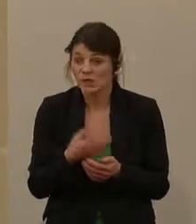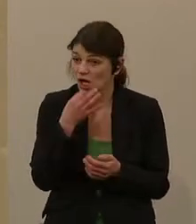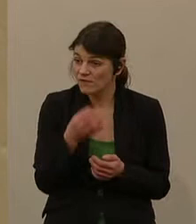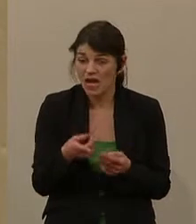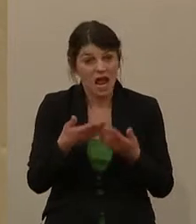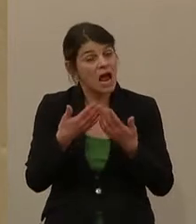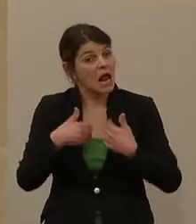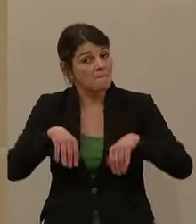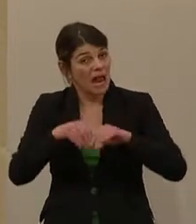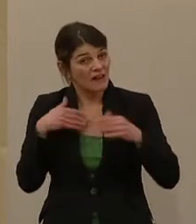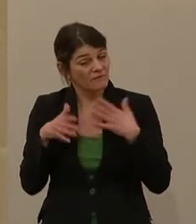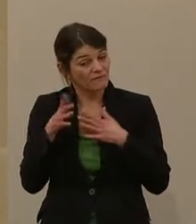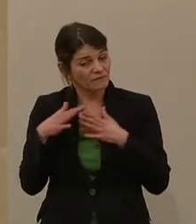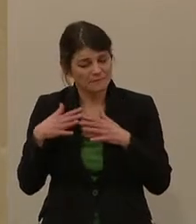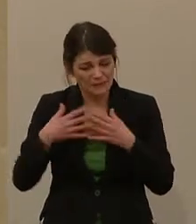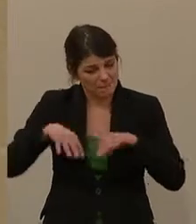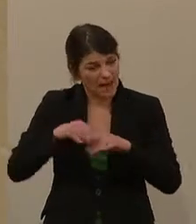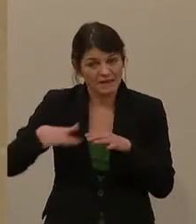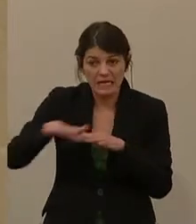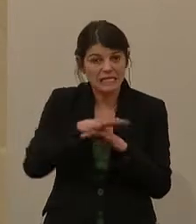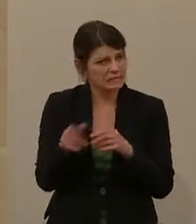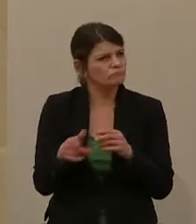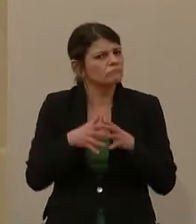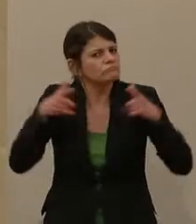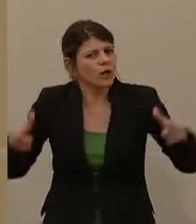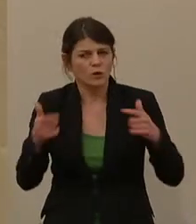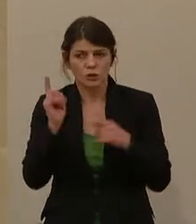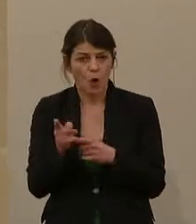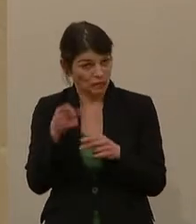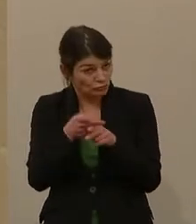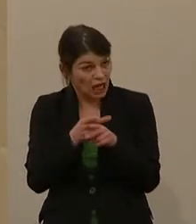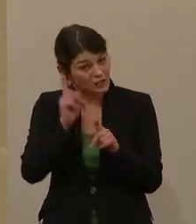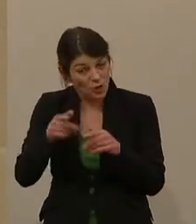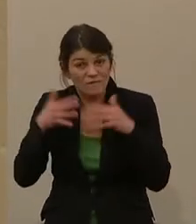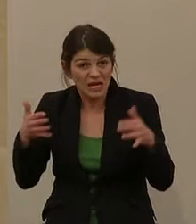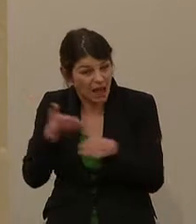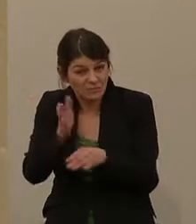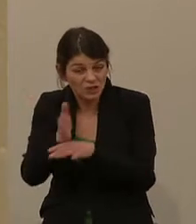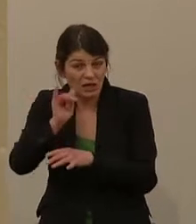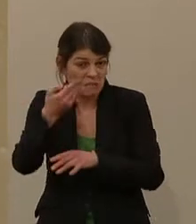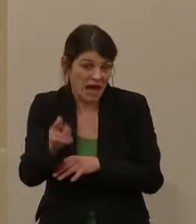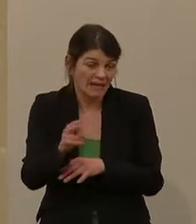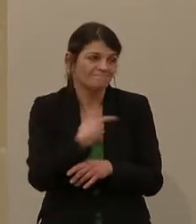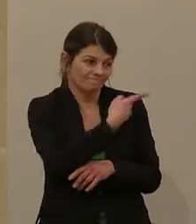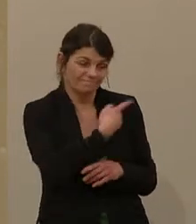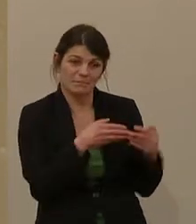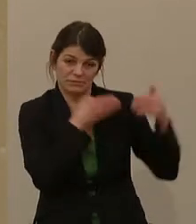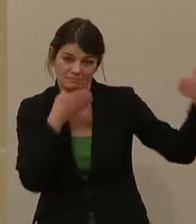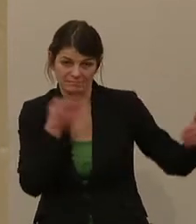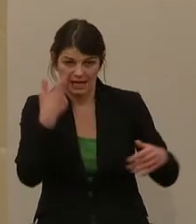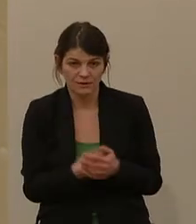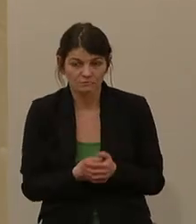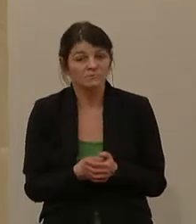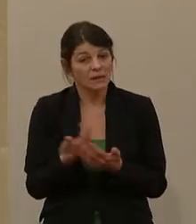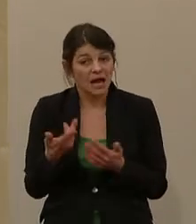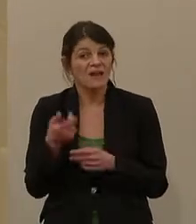Gemeinwesen in einem Land sein soll. Also das heißt, wie sehr der Staat natürlich eingreifen soll und Steuergelder in die Hand nehmen